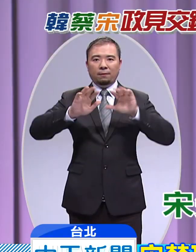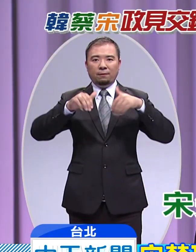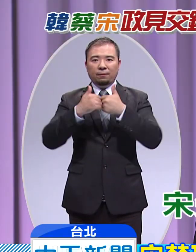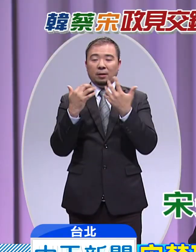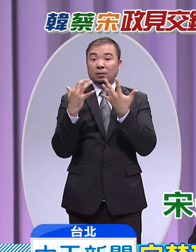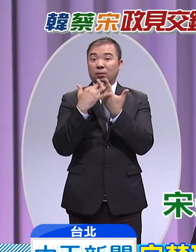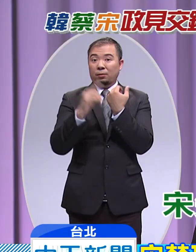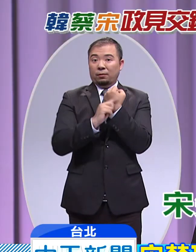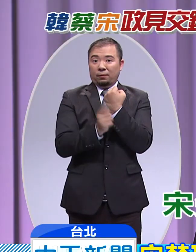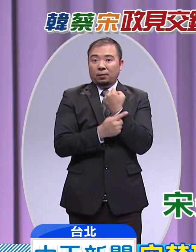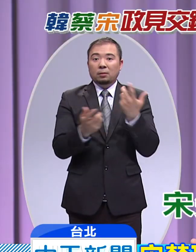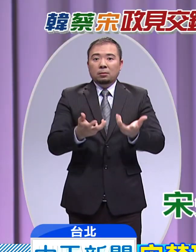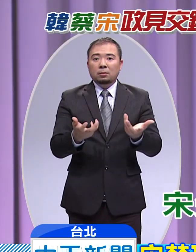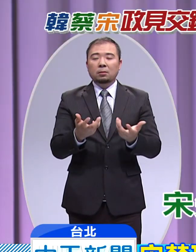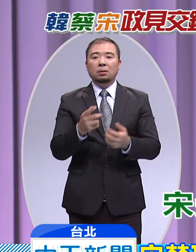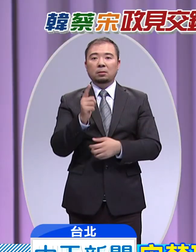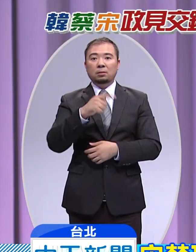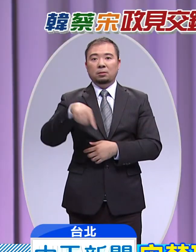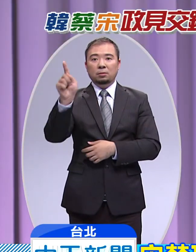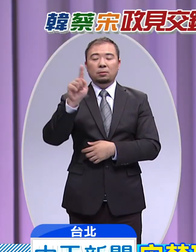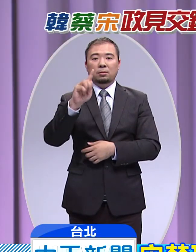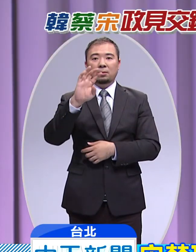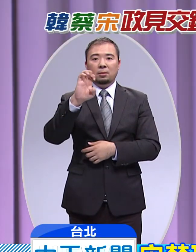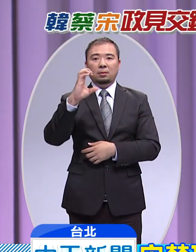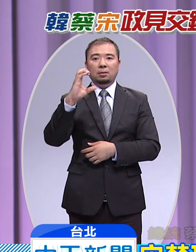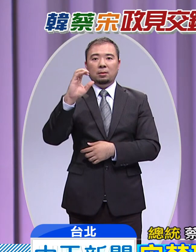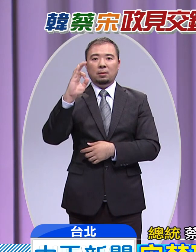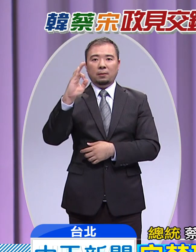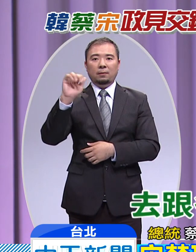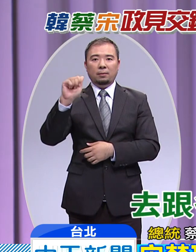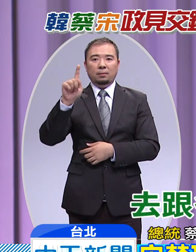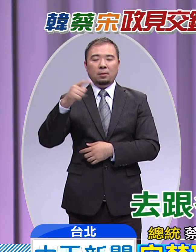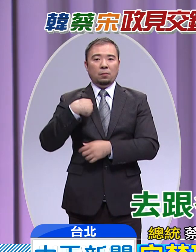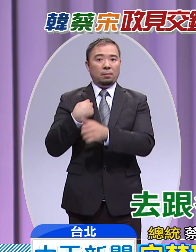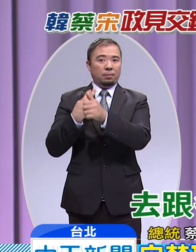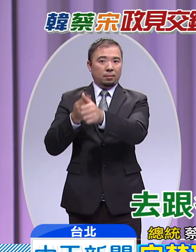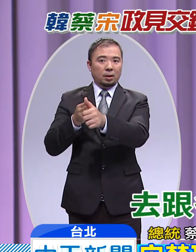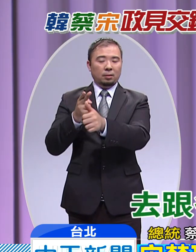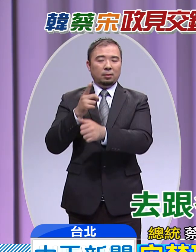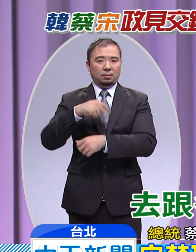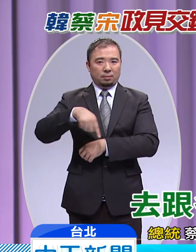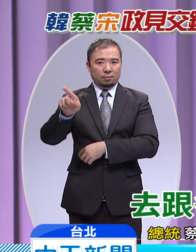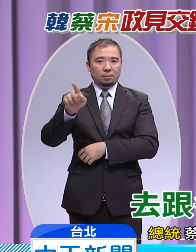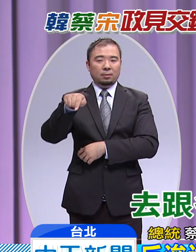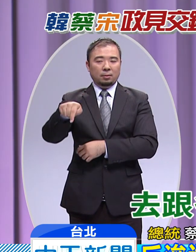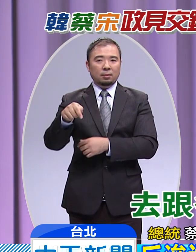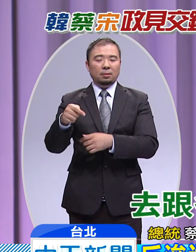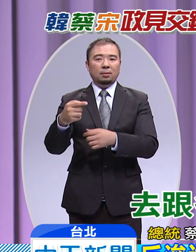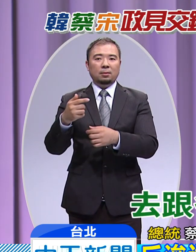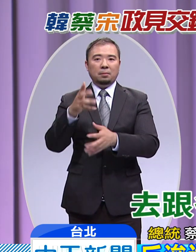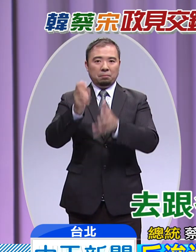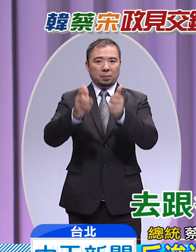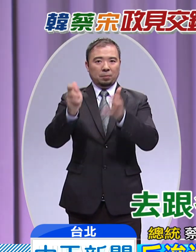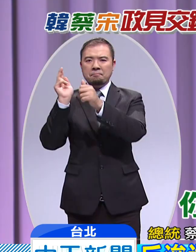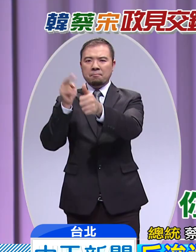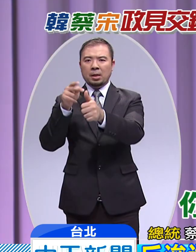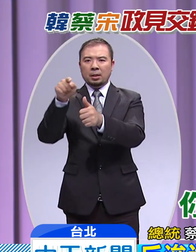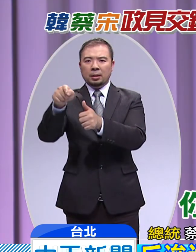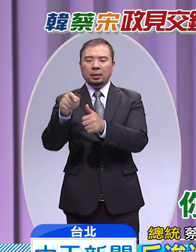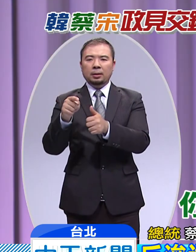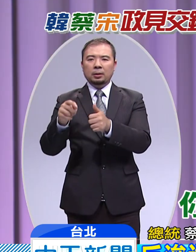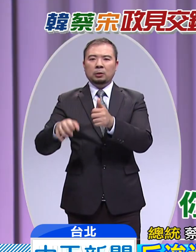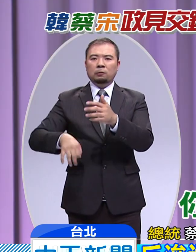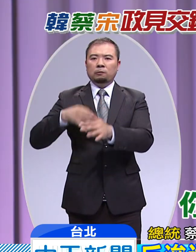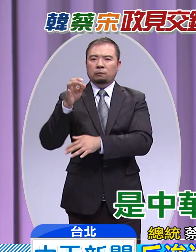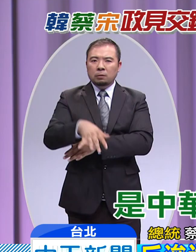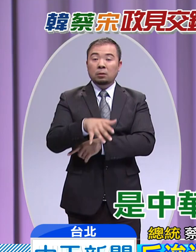宋先生，你到 APEC 去是受我委托去跟各国的领袖相互的往来，你这